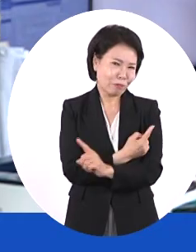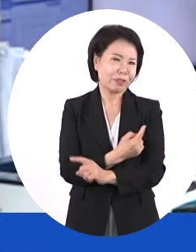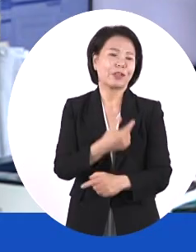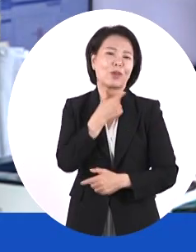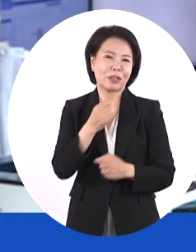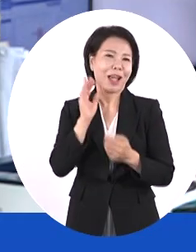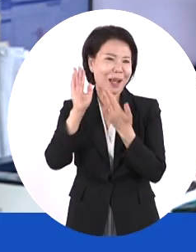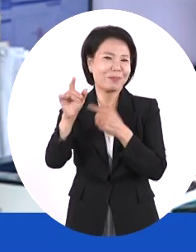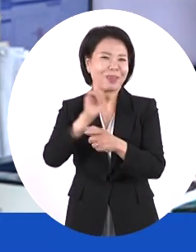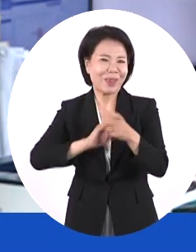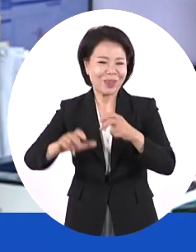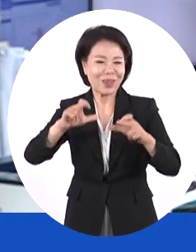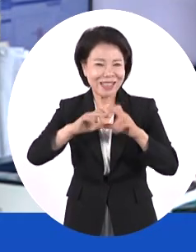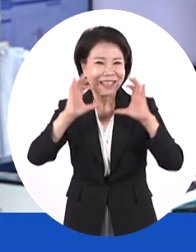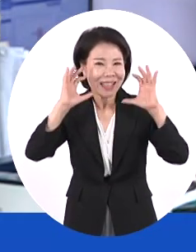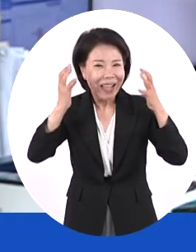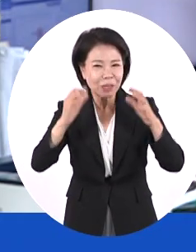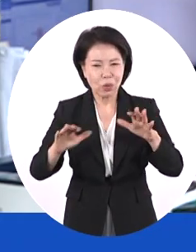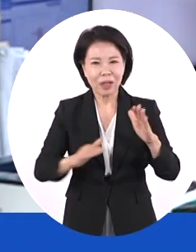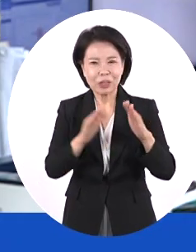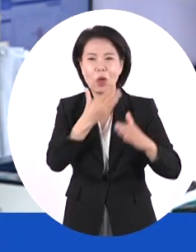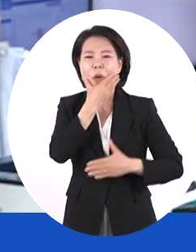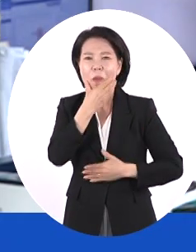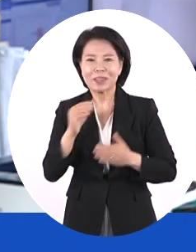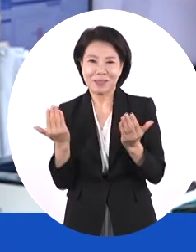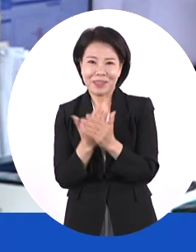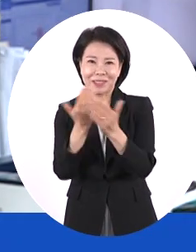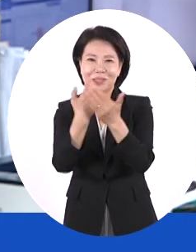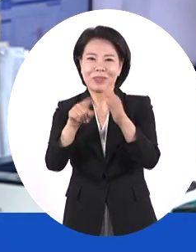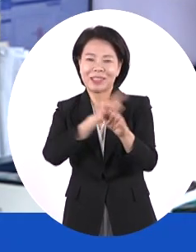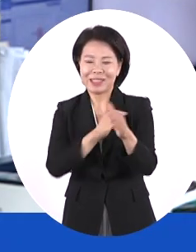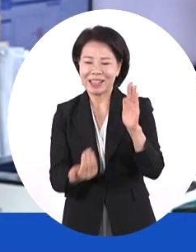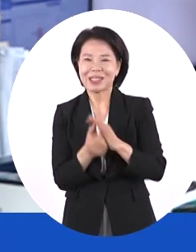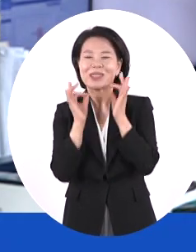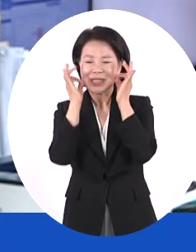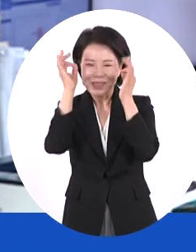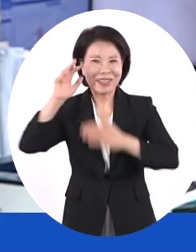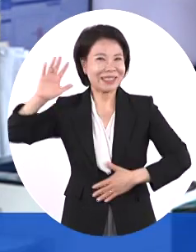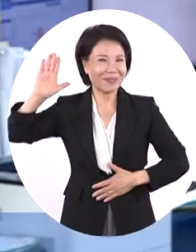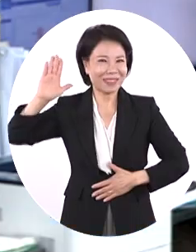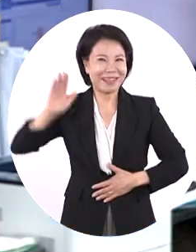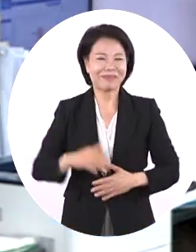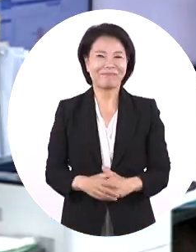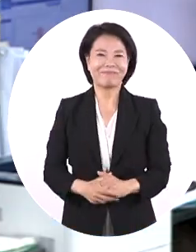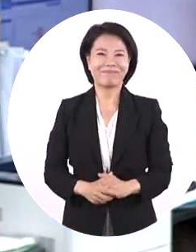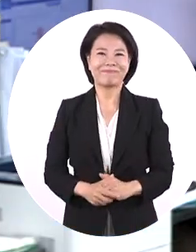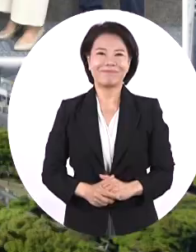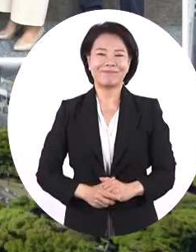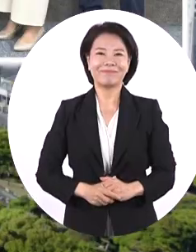개선되기를 바랍니다. 앞으로도 장애아동 가정의 복지 향상을 위해 최선을 다하겠습니다.